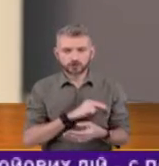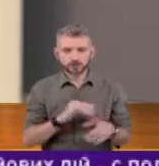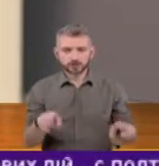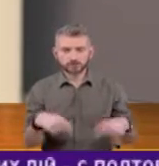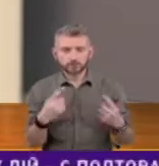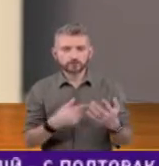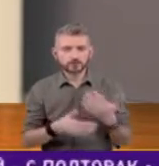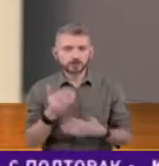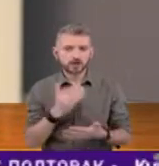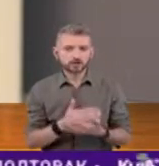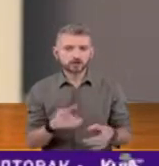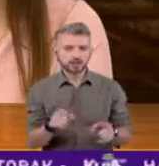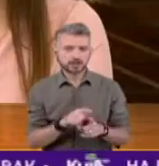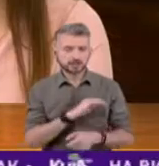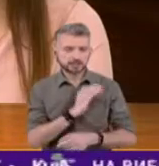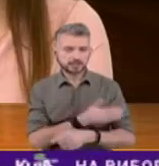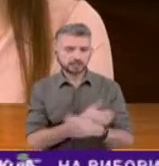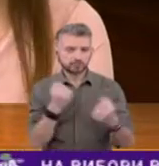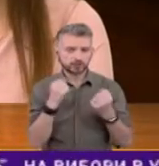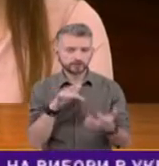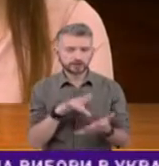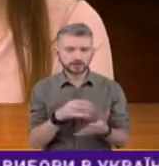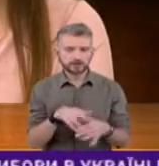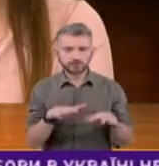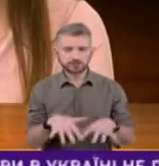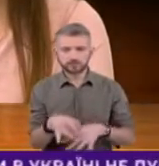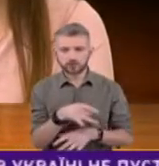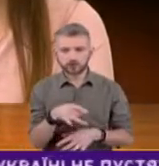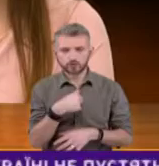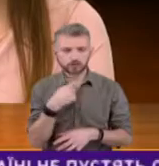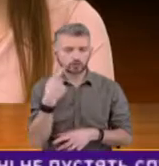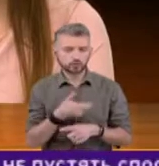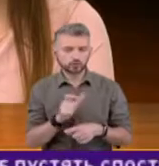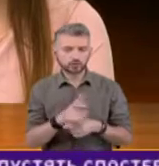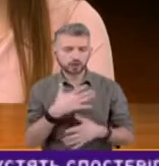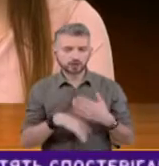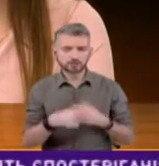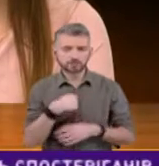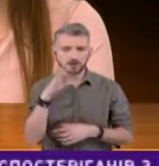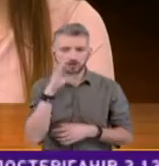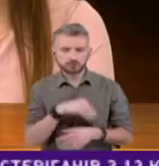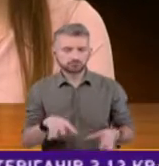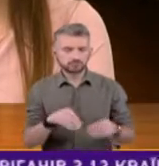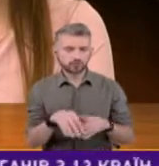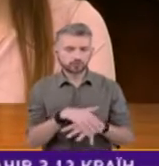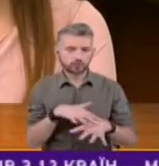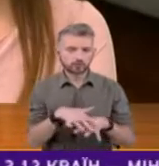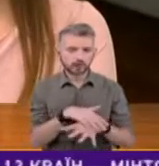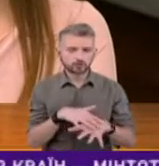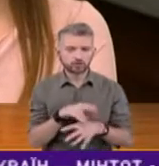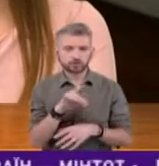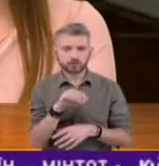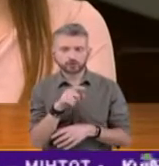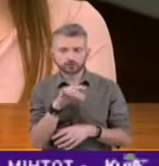нарешті такий сильний спортивний центр для місцевого району. Я дуже радий, що нам вдалося це разом з громадою